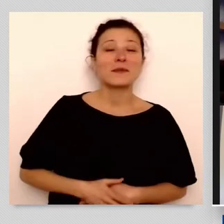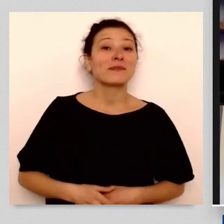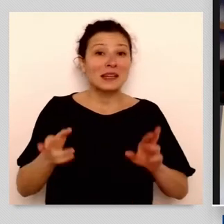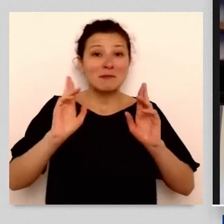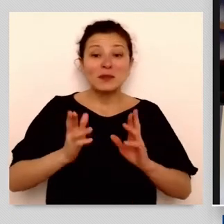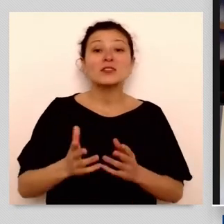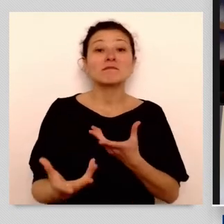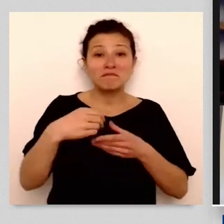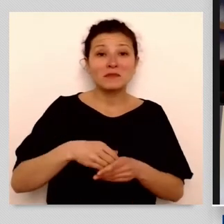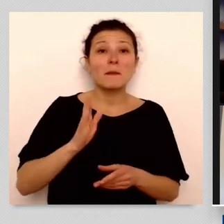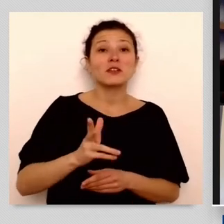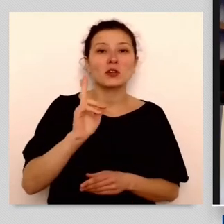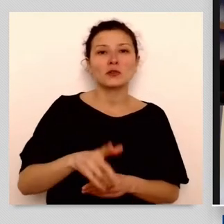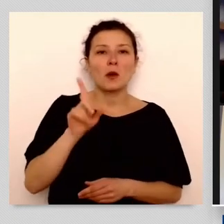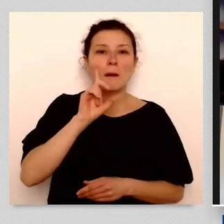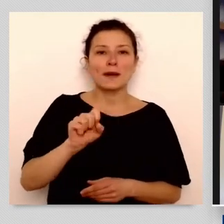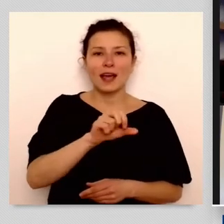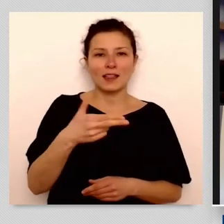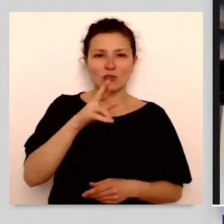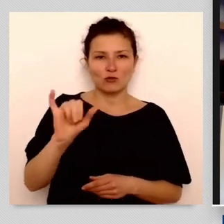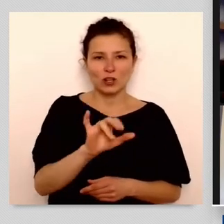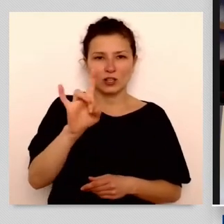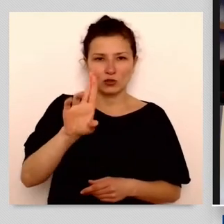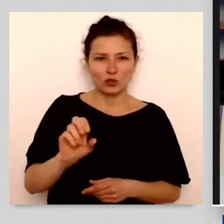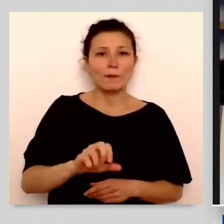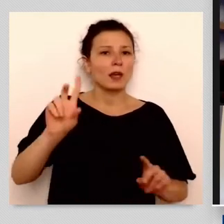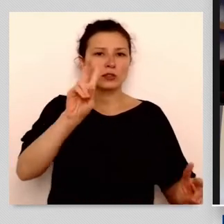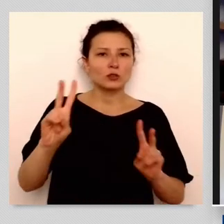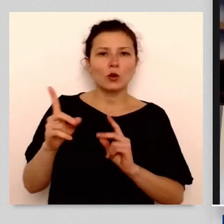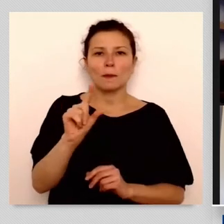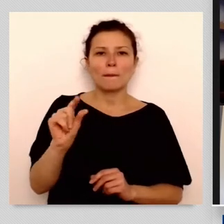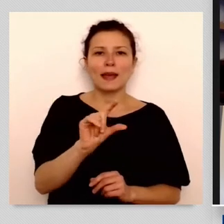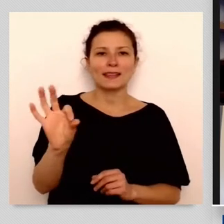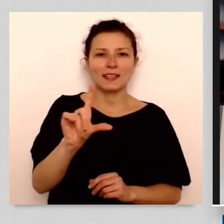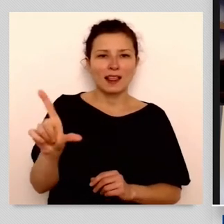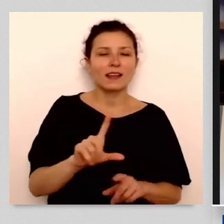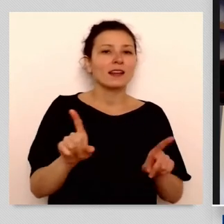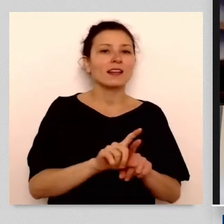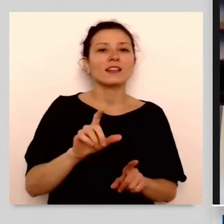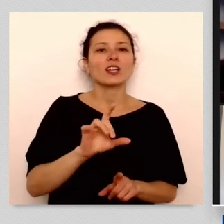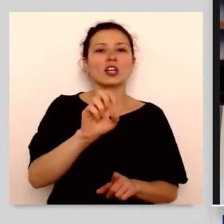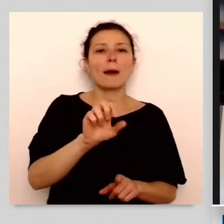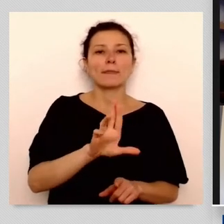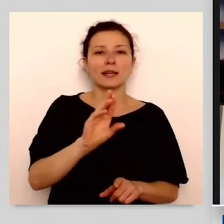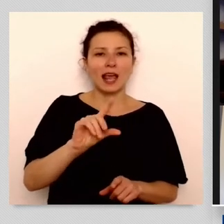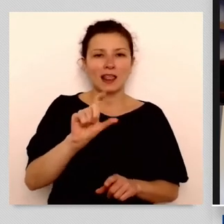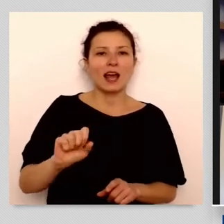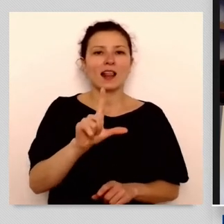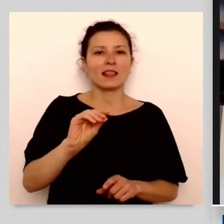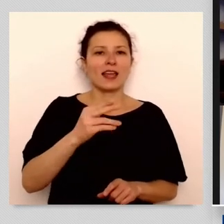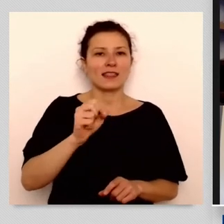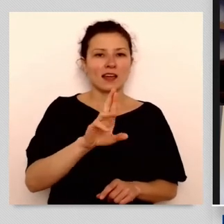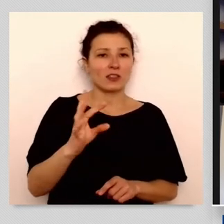pan Andrzej Grzyb z PSL-u, Polskiego Stronnictwa Ludowego, i pani Gabriela Lenartowicz z Platformy